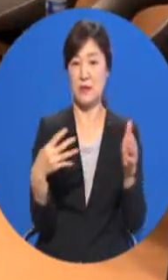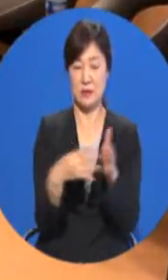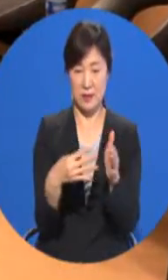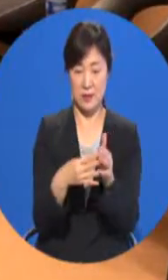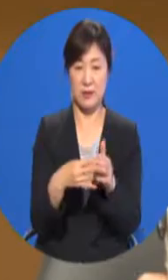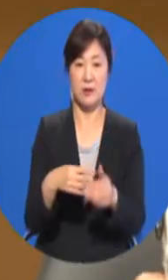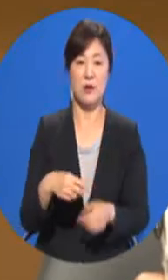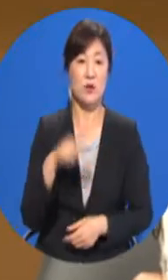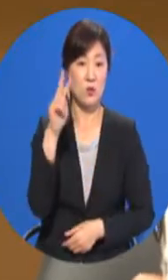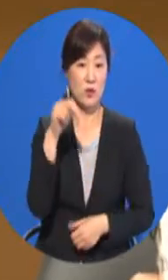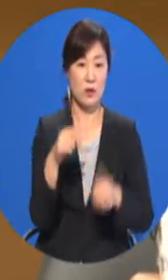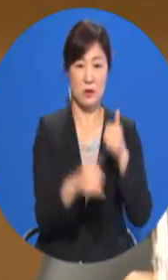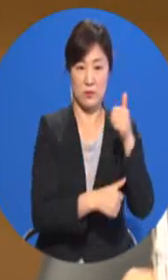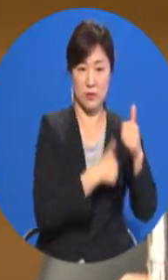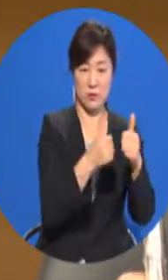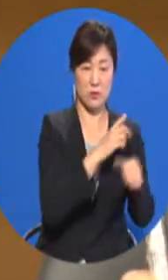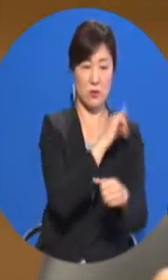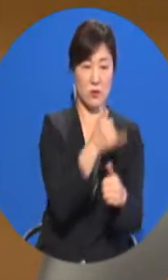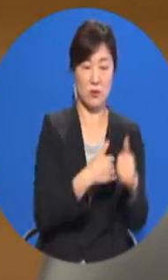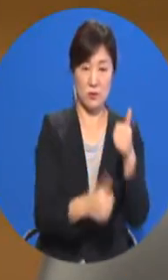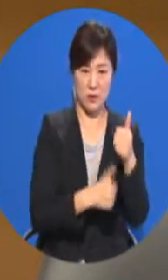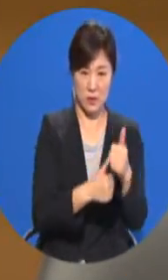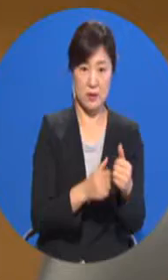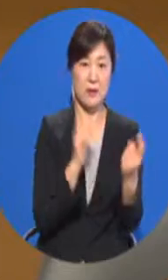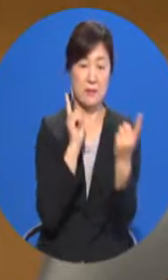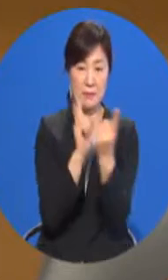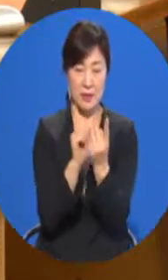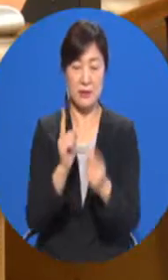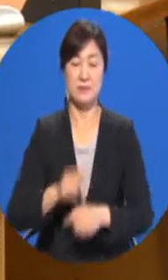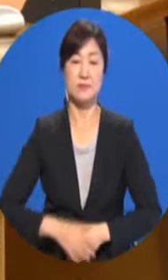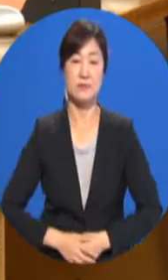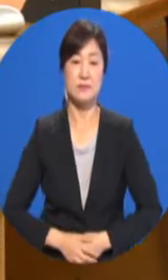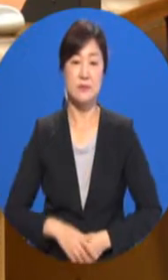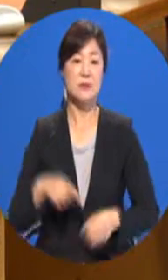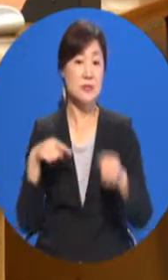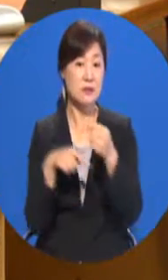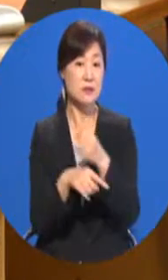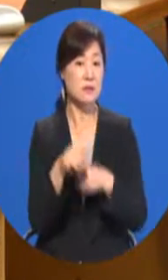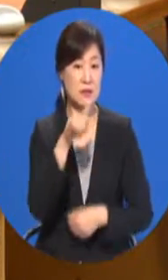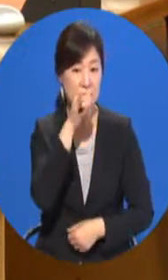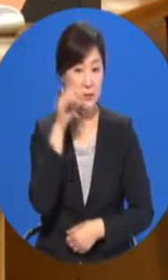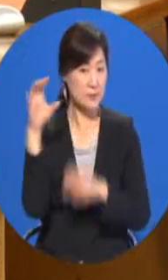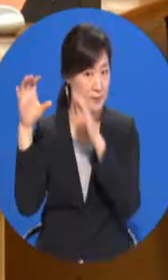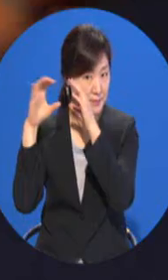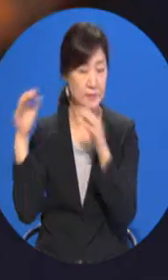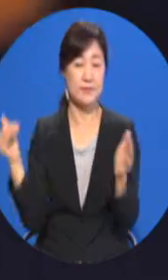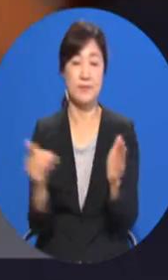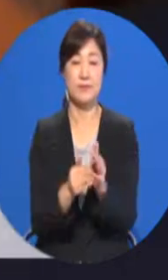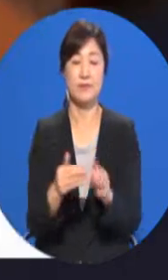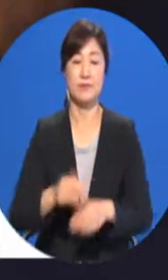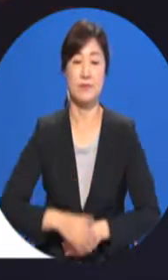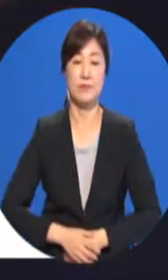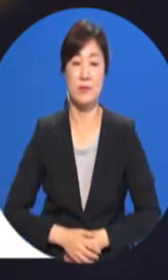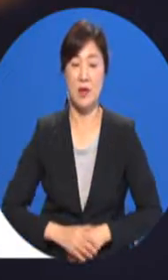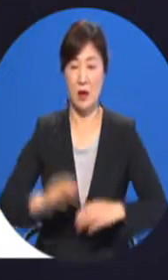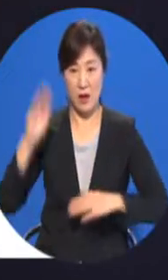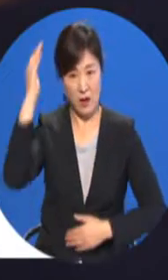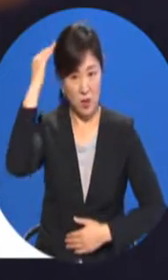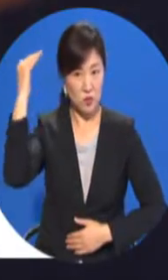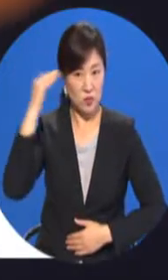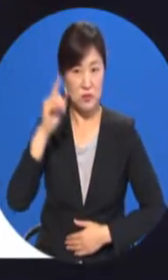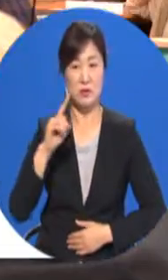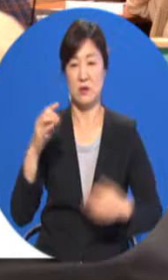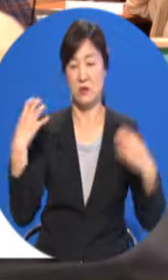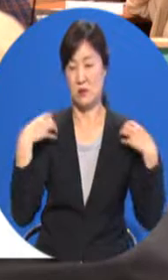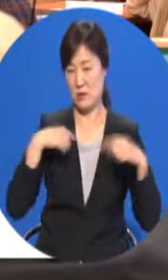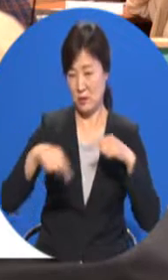유엔 인권위원회 고등 판무관실 관계자를 만난 자리에서 의미 있는 이야기를 이끌어냈다고 말했습니다. 국내 정치적